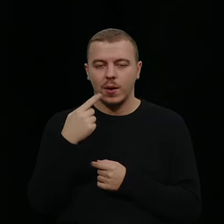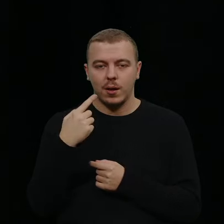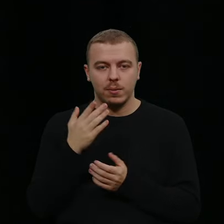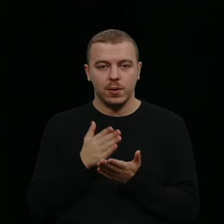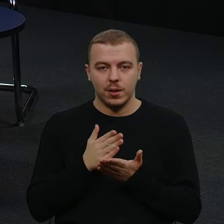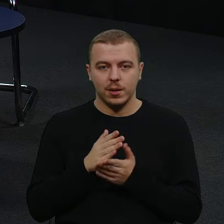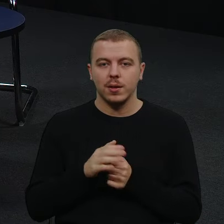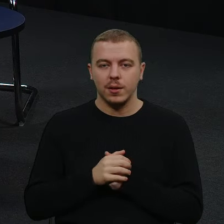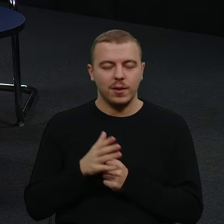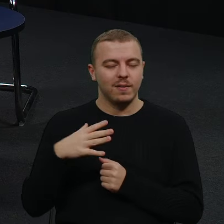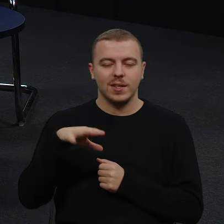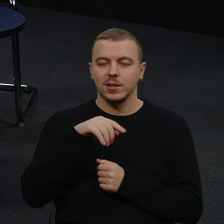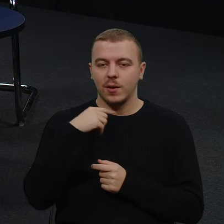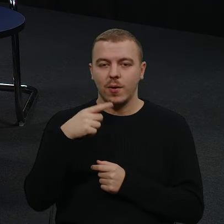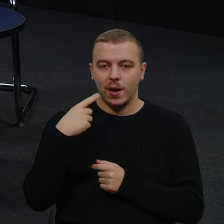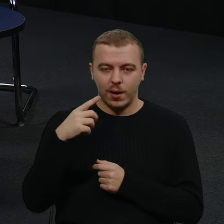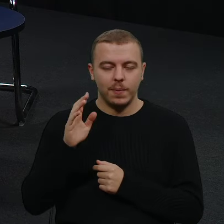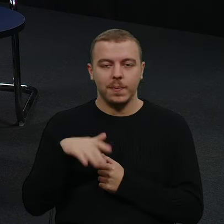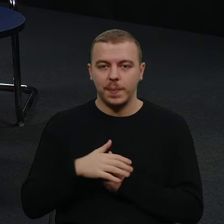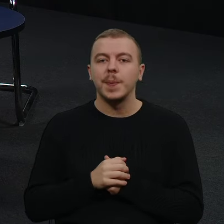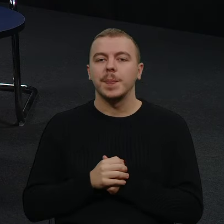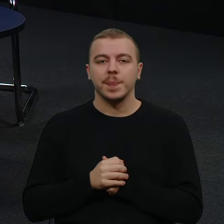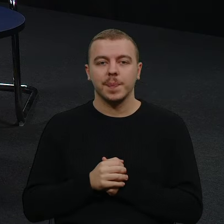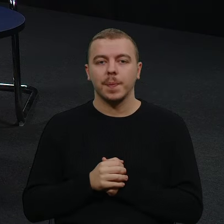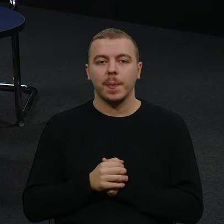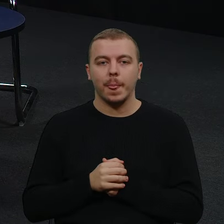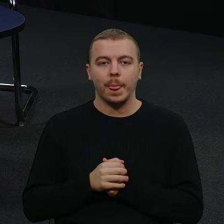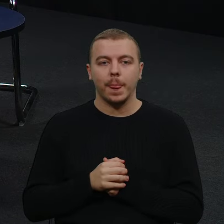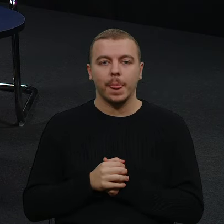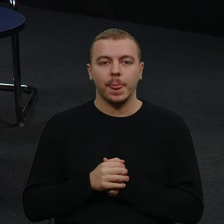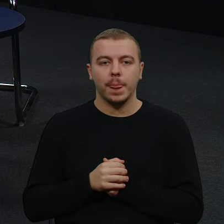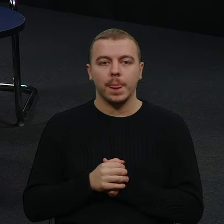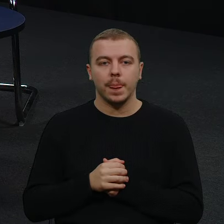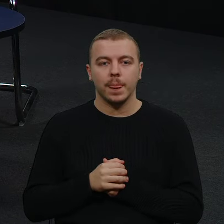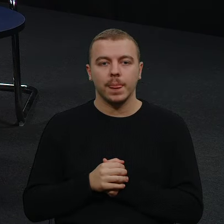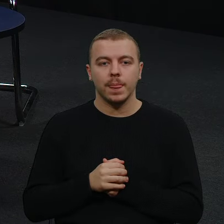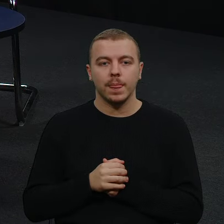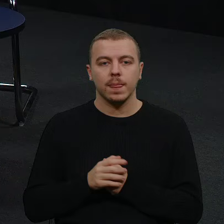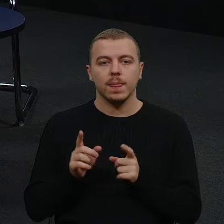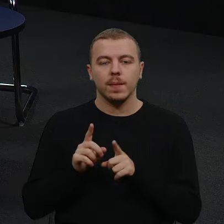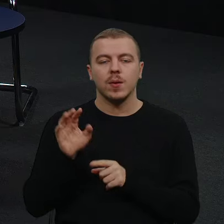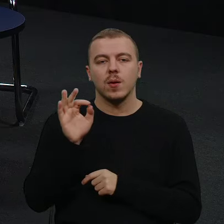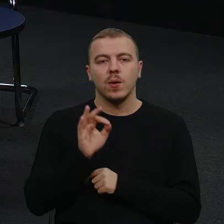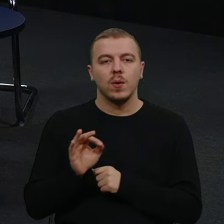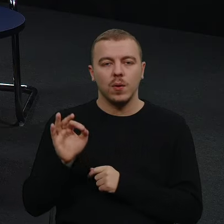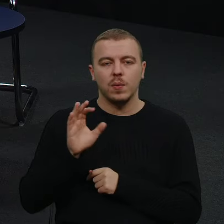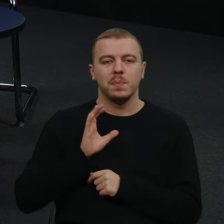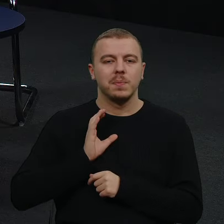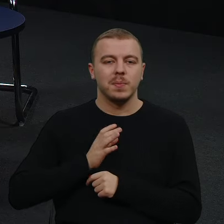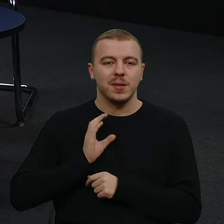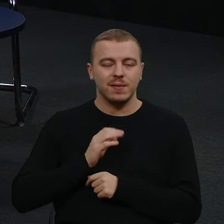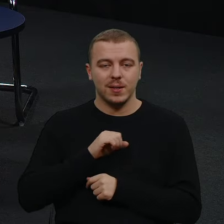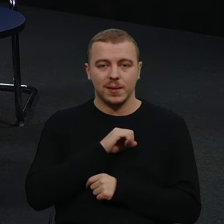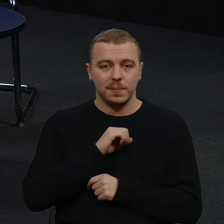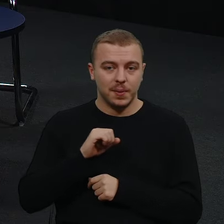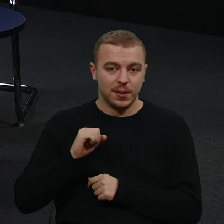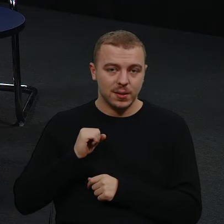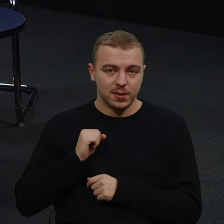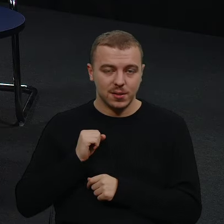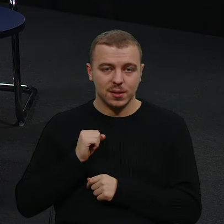čia jau daug kalbėta. Kalba, visi daug kalbėta. Ir apie privačios